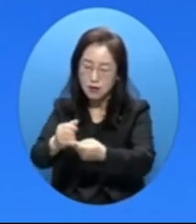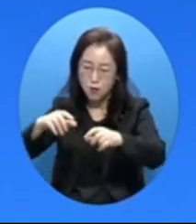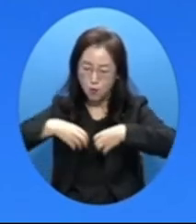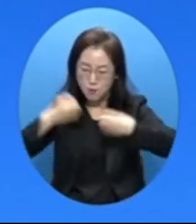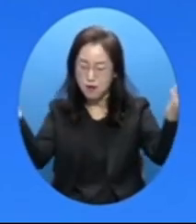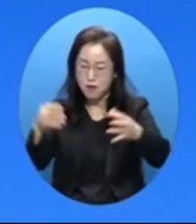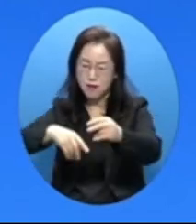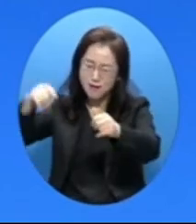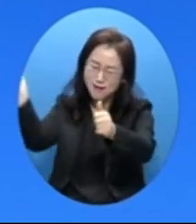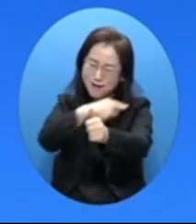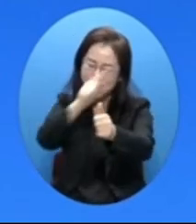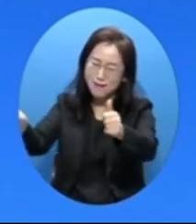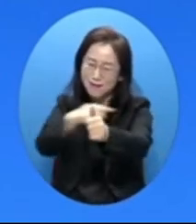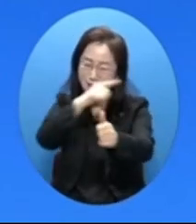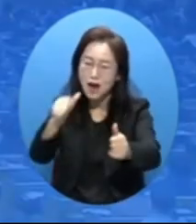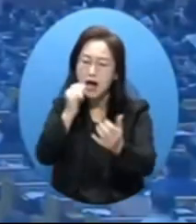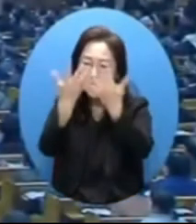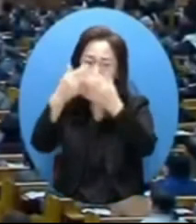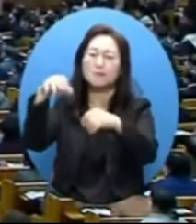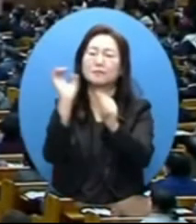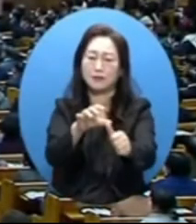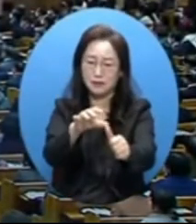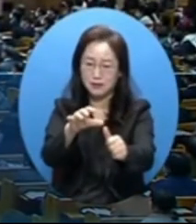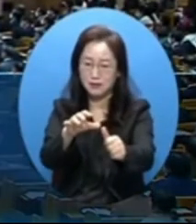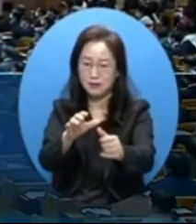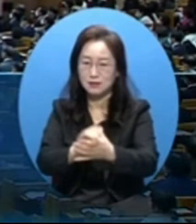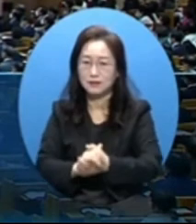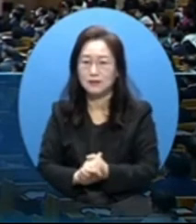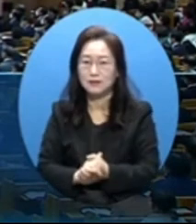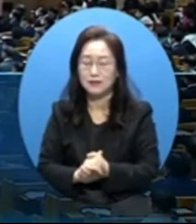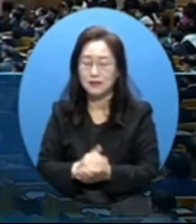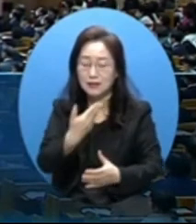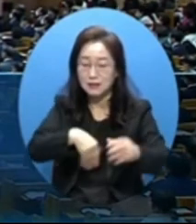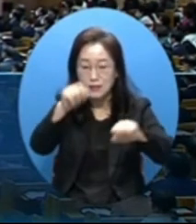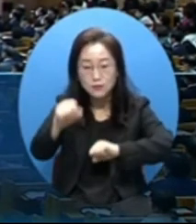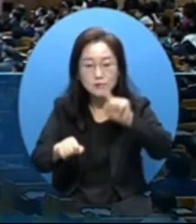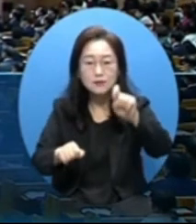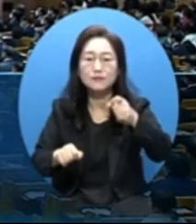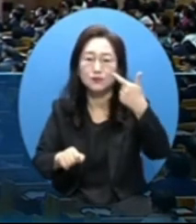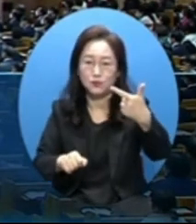맞고 감옥에 던져집니다 사도행전 16장